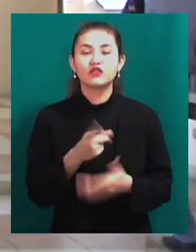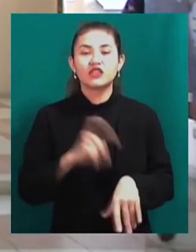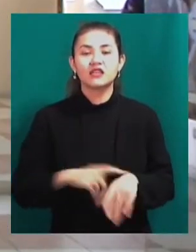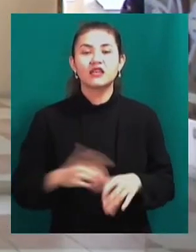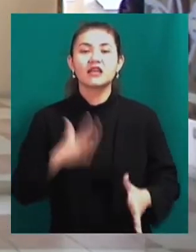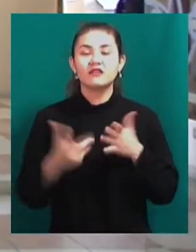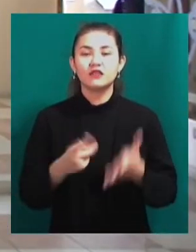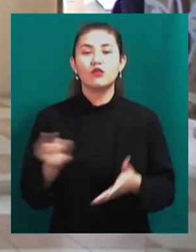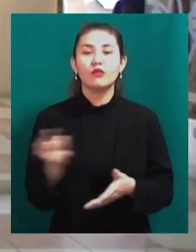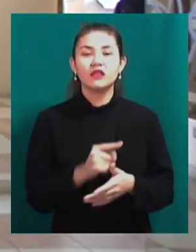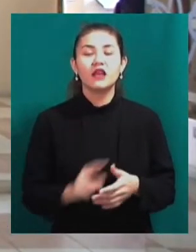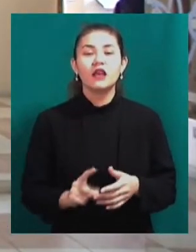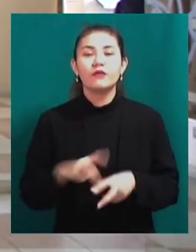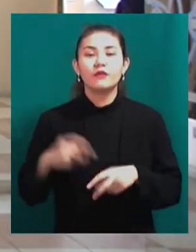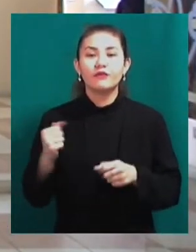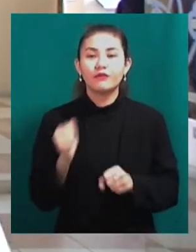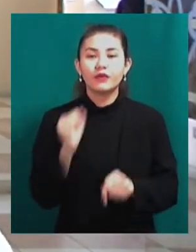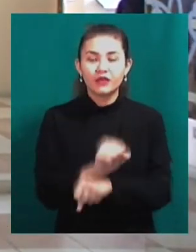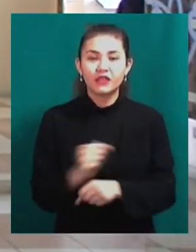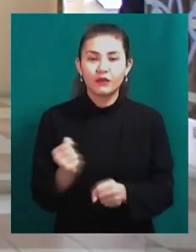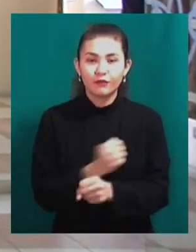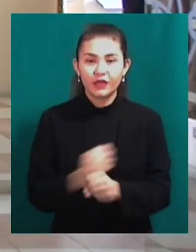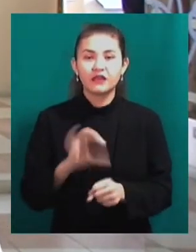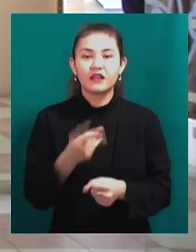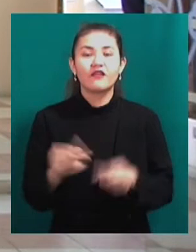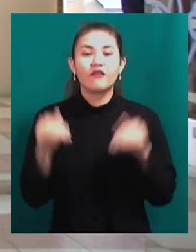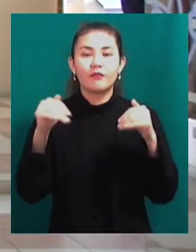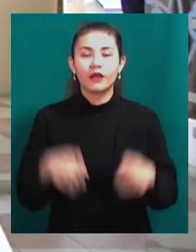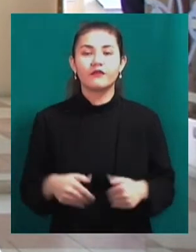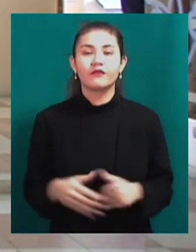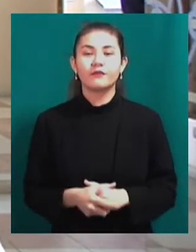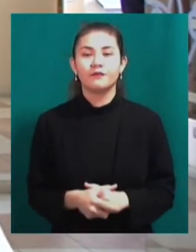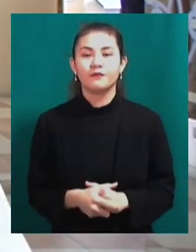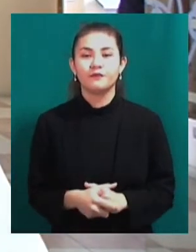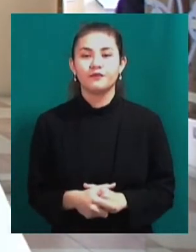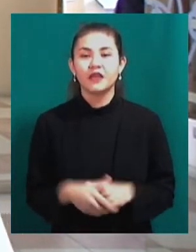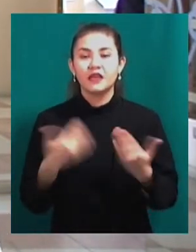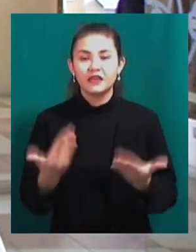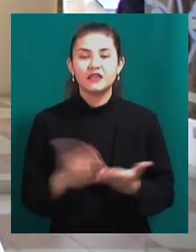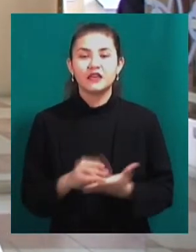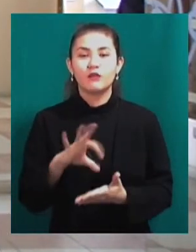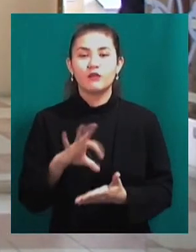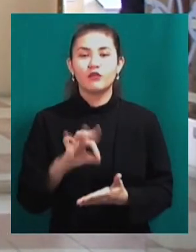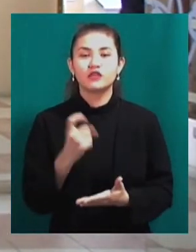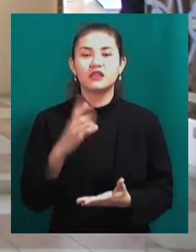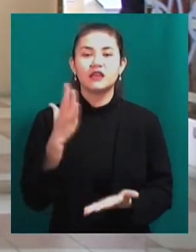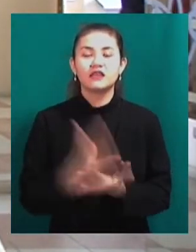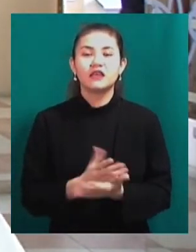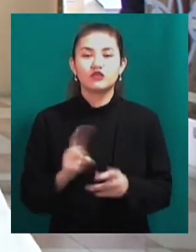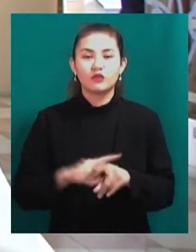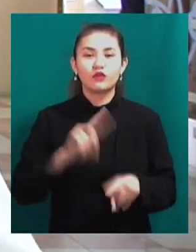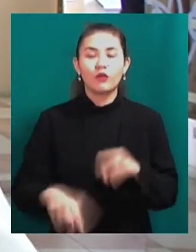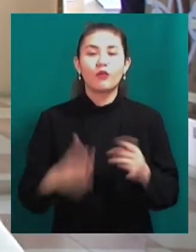моменту припинення бійки до того моменту, де він впав. Їхня ж позиція, що він мав раптово померти і раптово